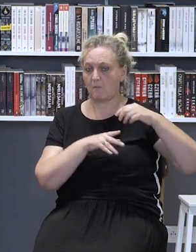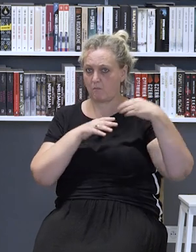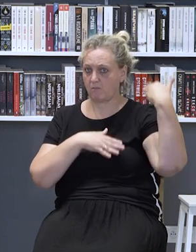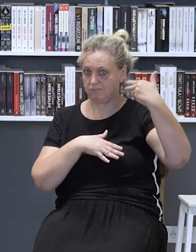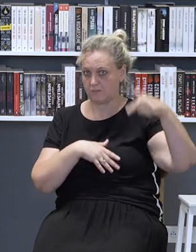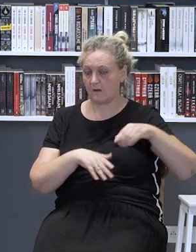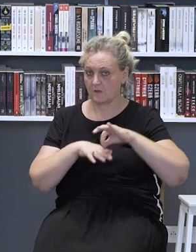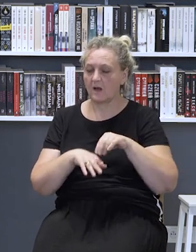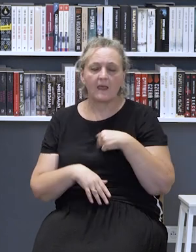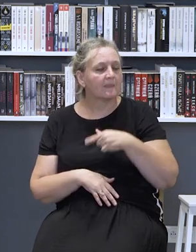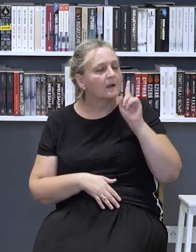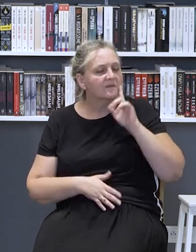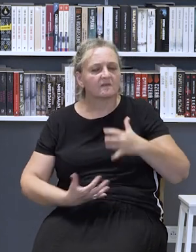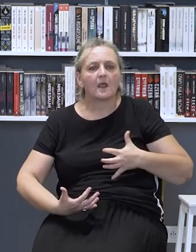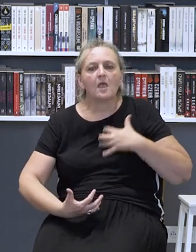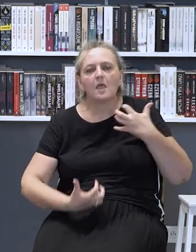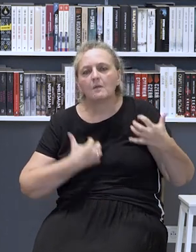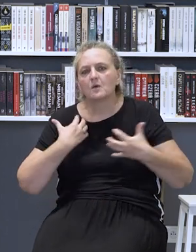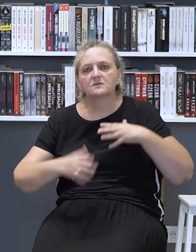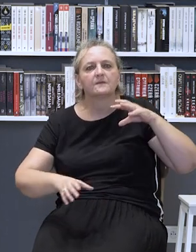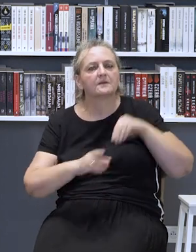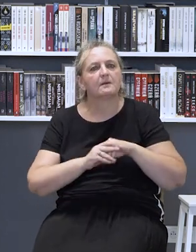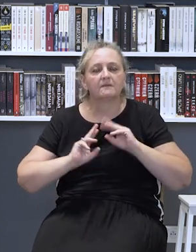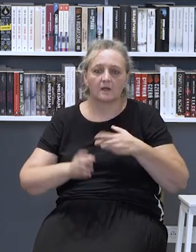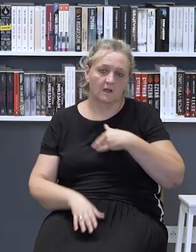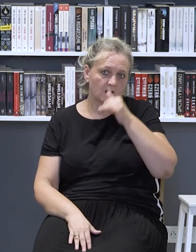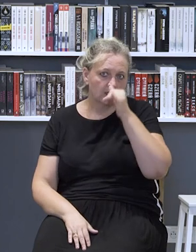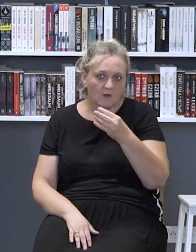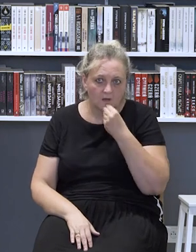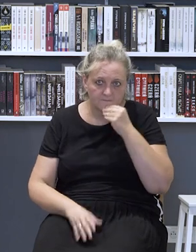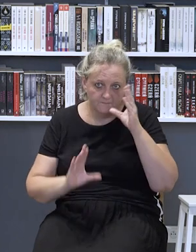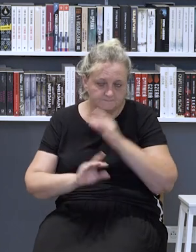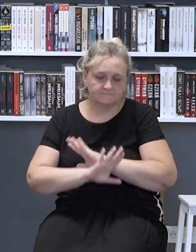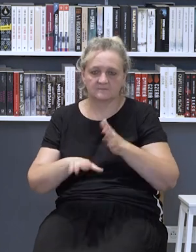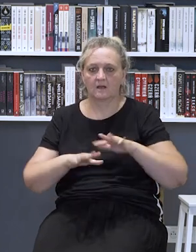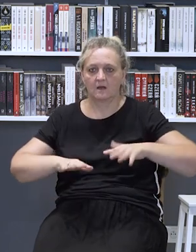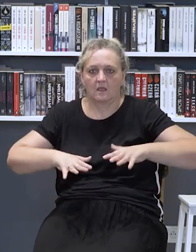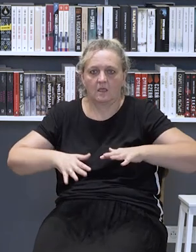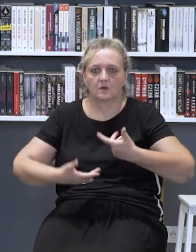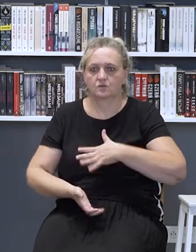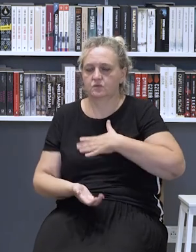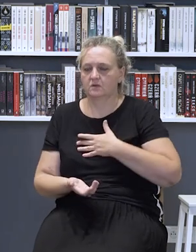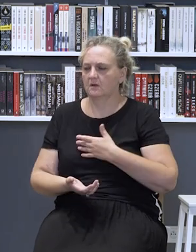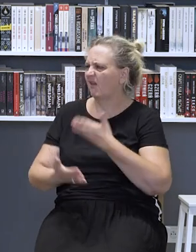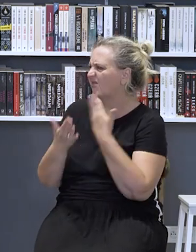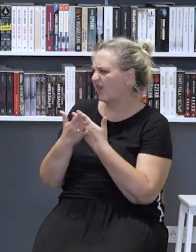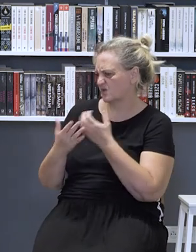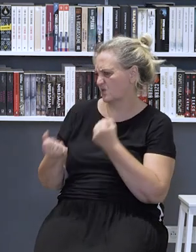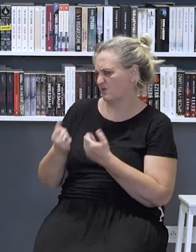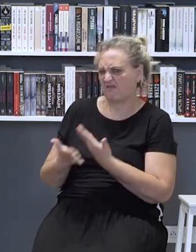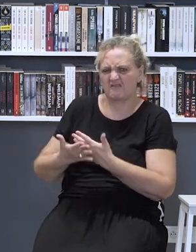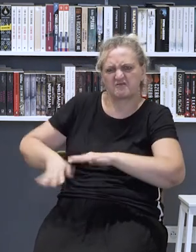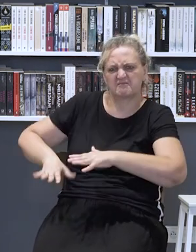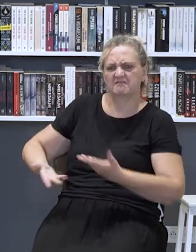Mówię, to były bardzo trudne emocjonalnie warsztaty. Ja na przykład nie mogłam jeść wieczorami, bo mi drżała ręka. Ale dlaczego albo... były trudne? Dlaczego ci